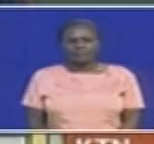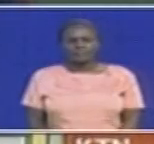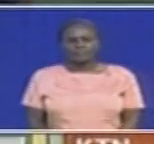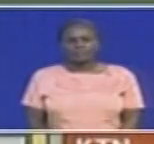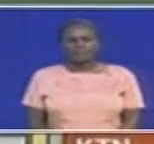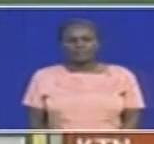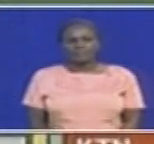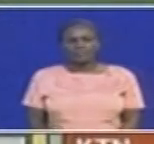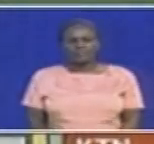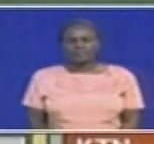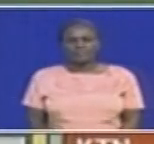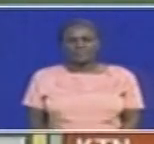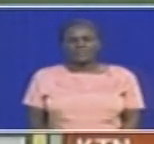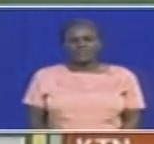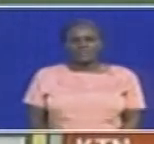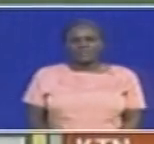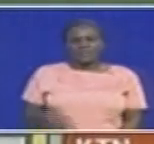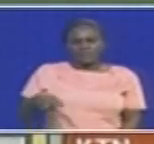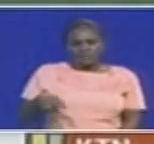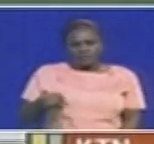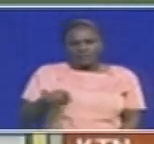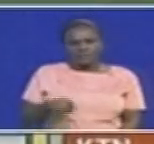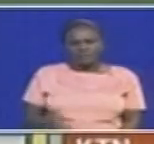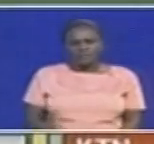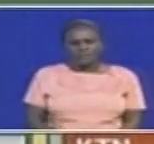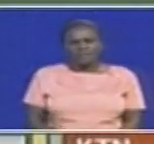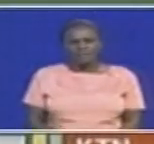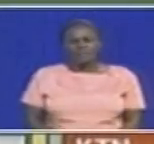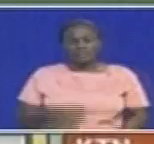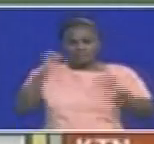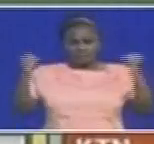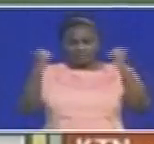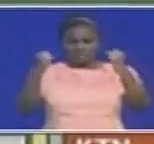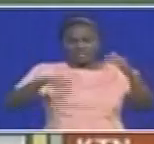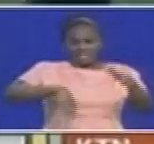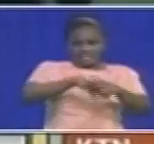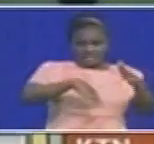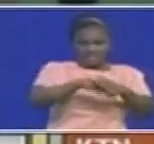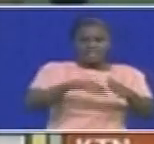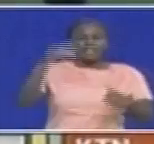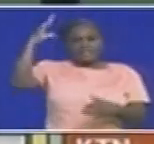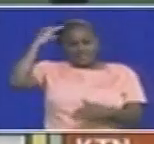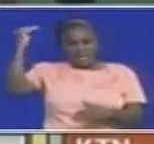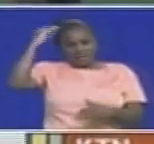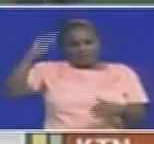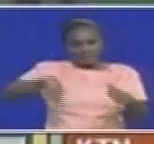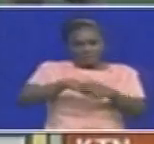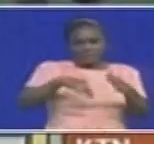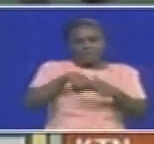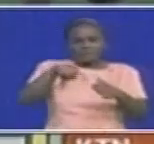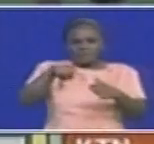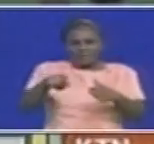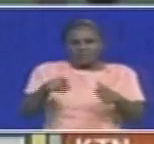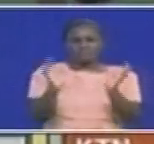Only a miracle will see German side FC Schalke advance to the next stage of the Champions League. The Germans were taught a footballing lesson at the Veltins